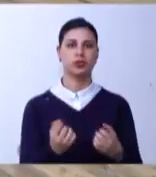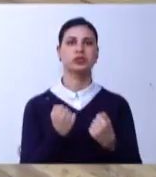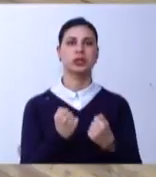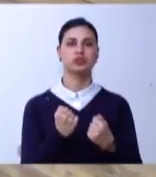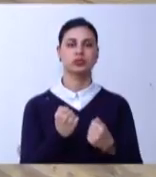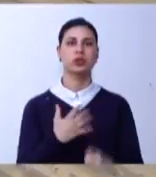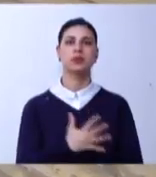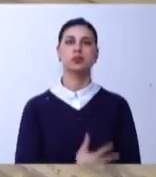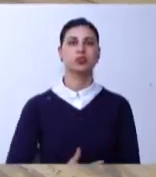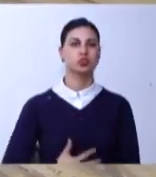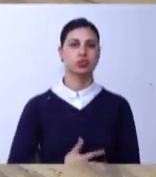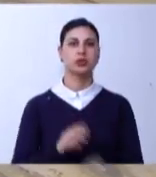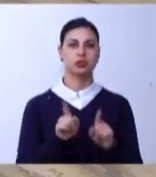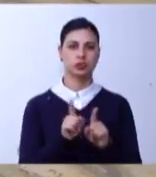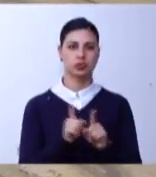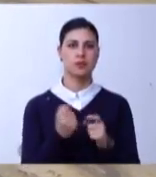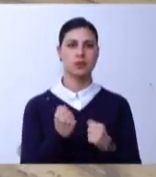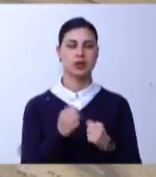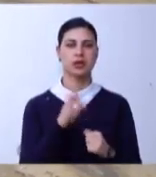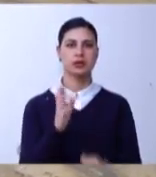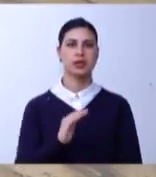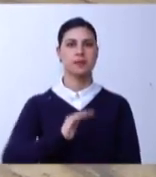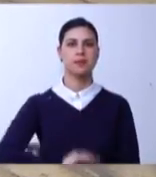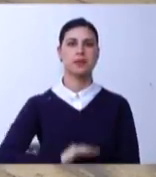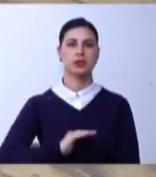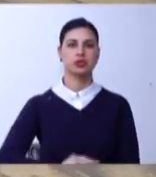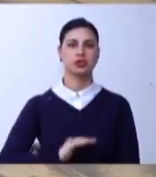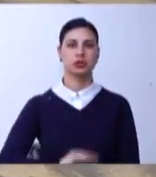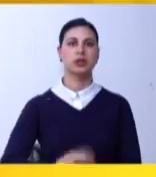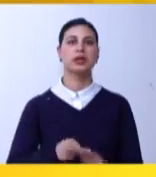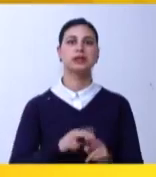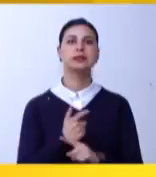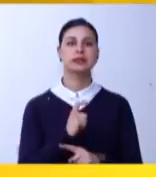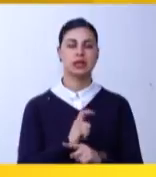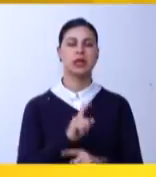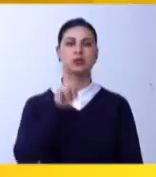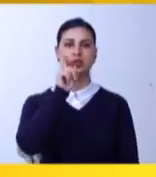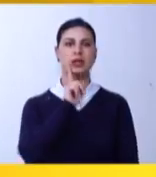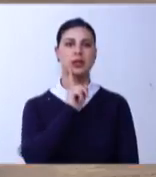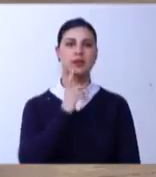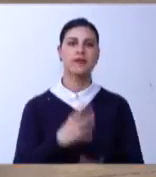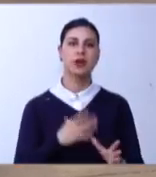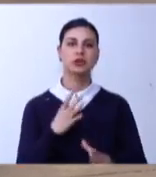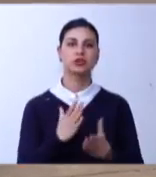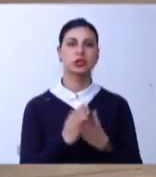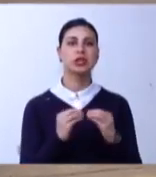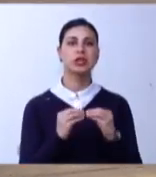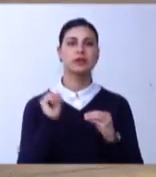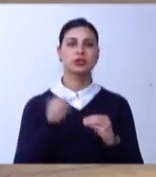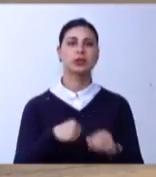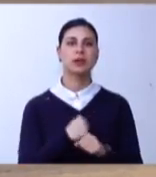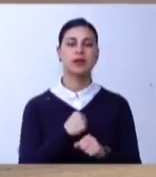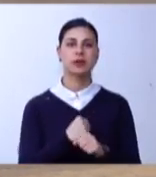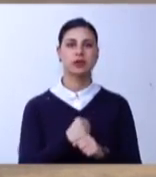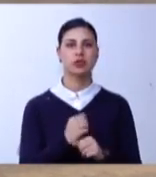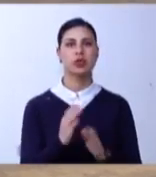დაჭიმულია როგორც მუცლის ფარი, ასევე მენჯის ქვედა კედელი. ესე ძალიან მოხერხებელი ვარჯიშია. იგივე შეგვიძლია გავაკეთოთ